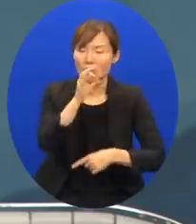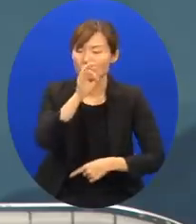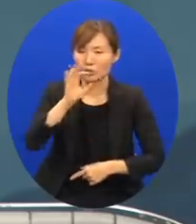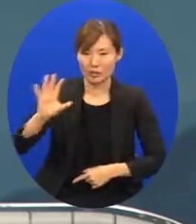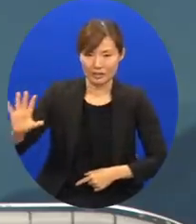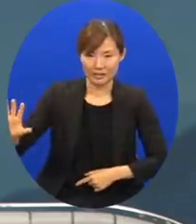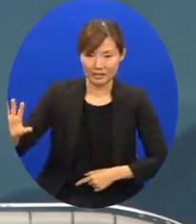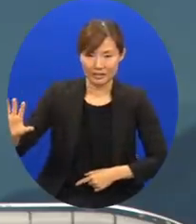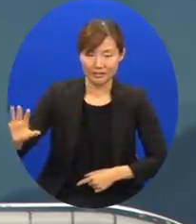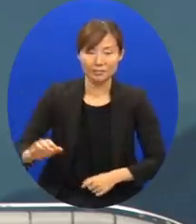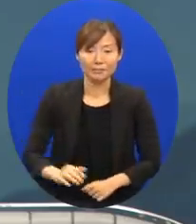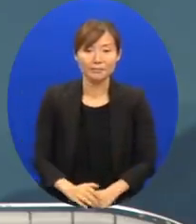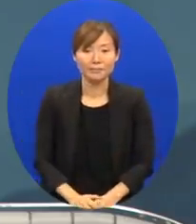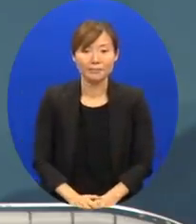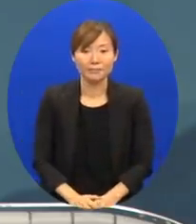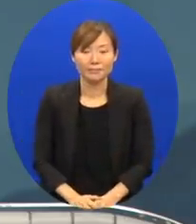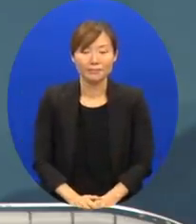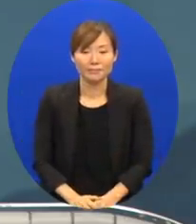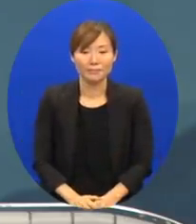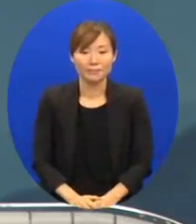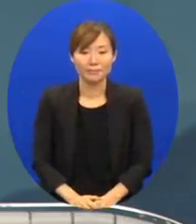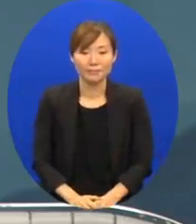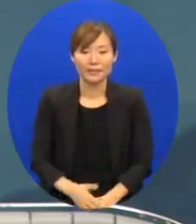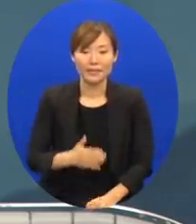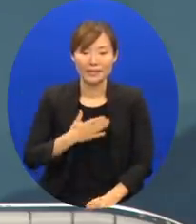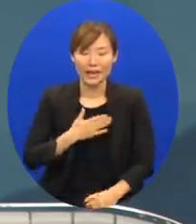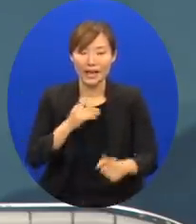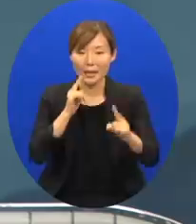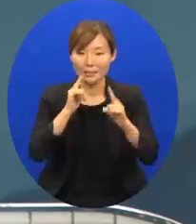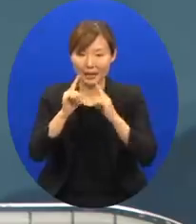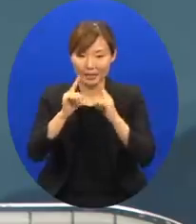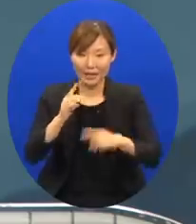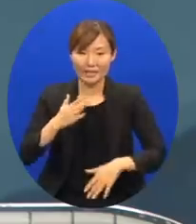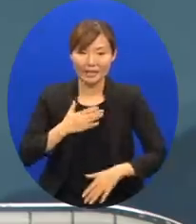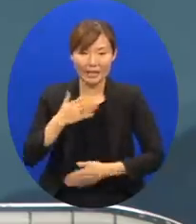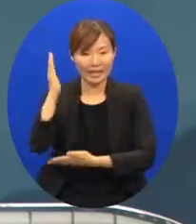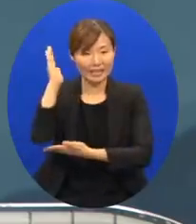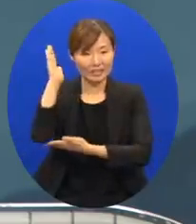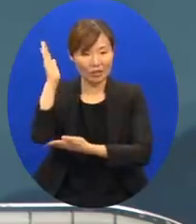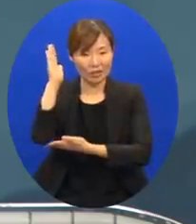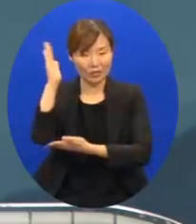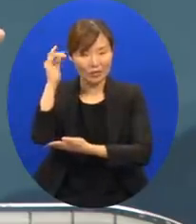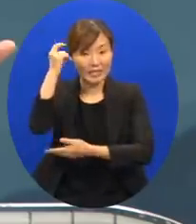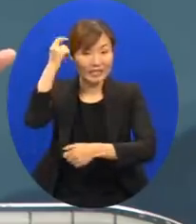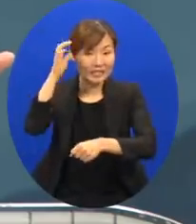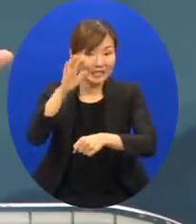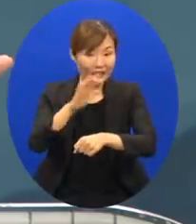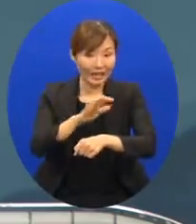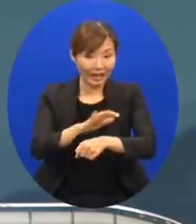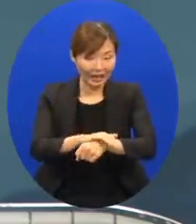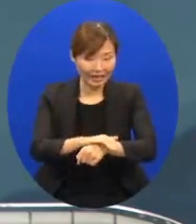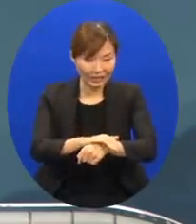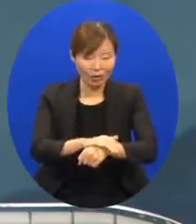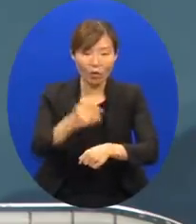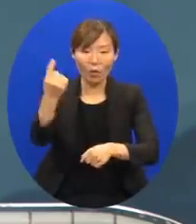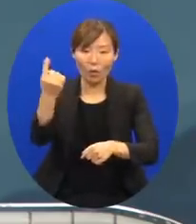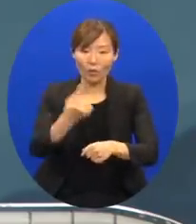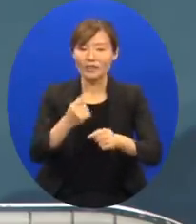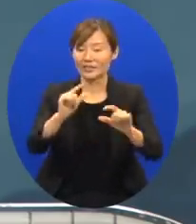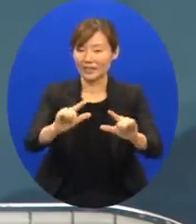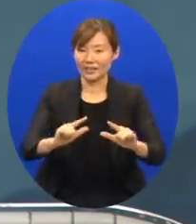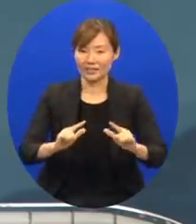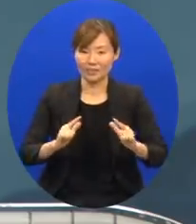때문에 사제를 보면 나의 말과 나의 설교는 g 에서 나온 그럴듯한 말로 한 것이